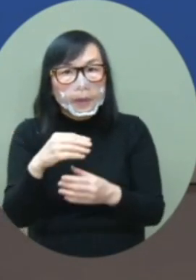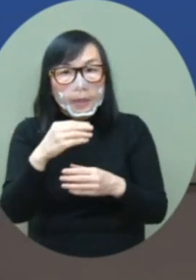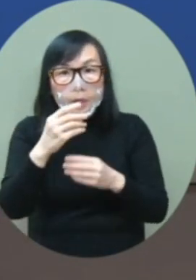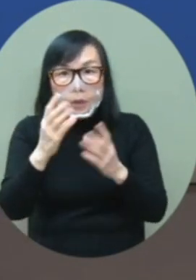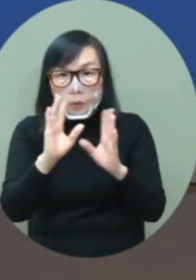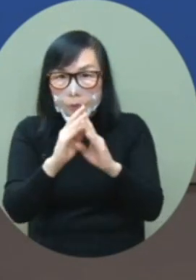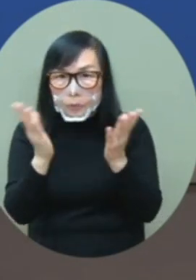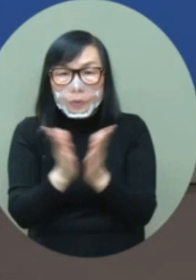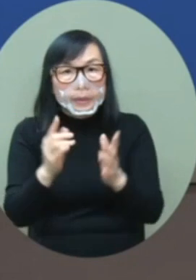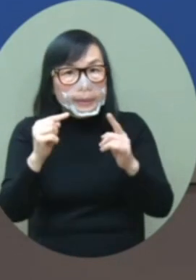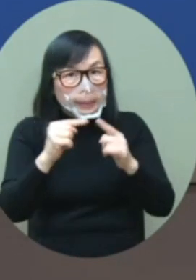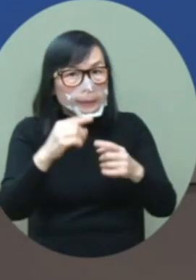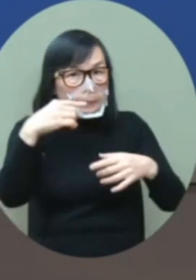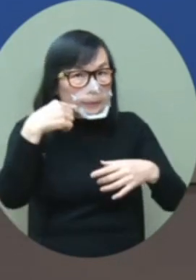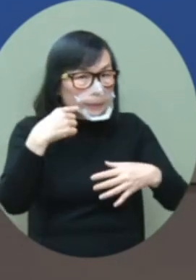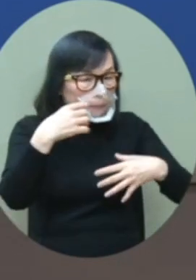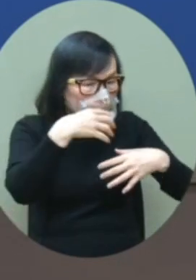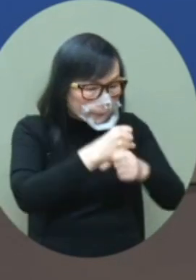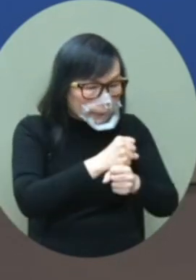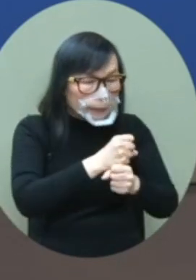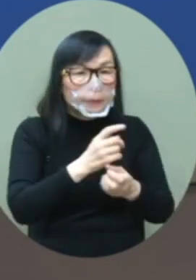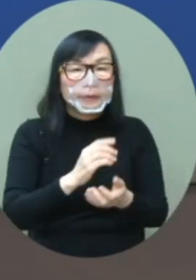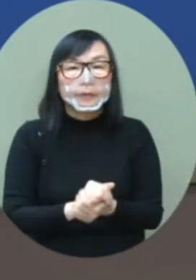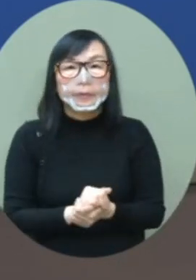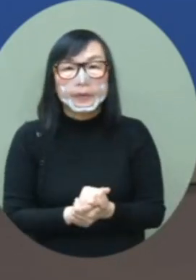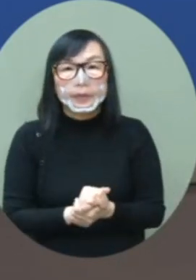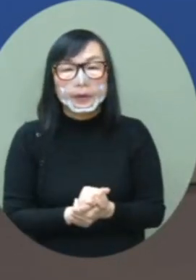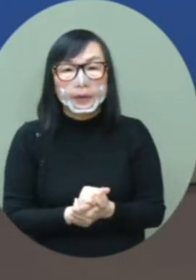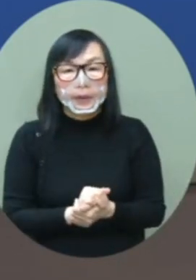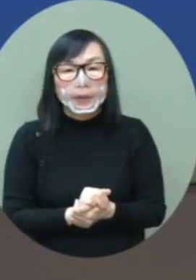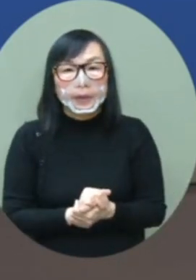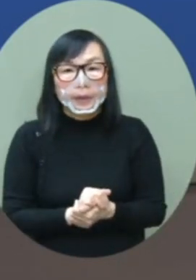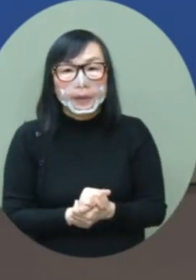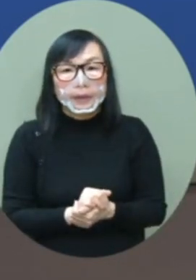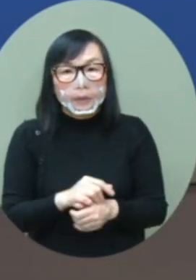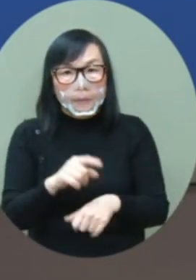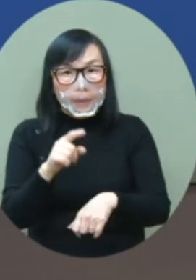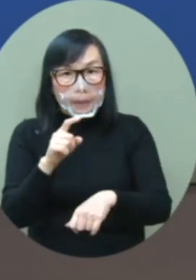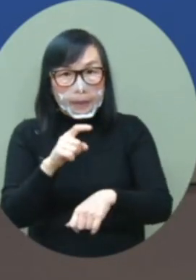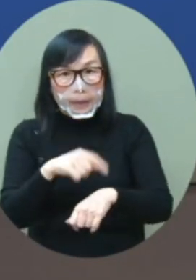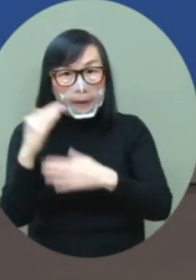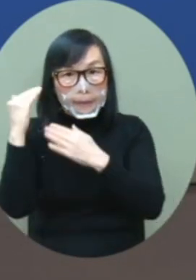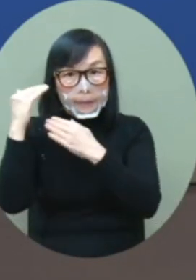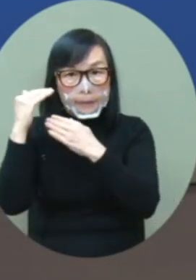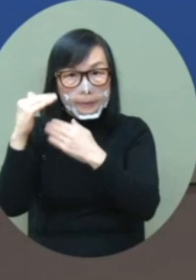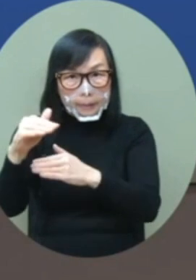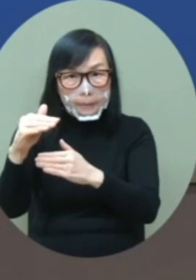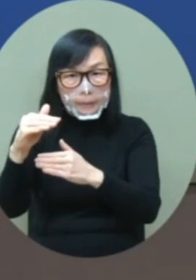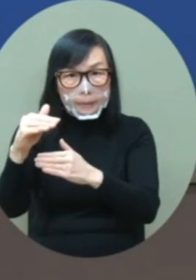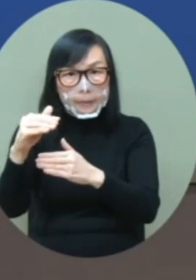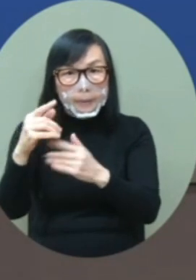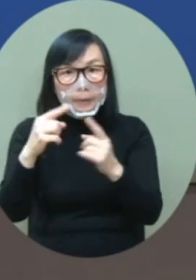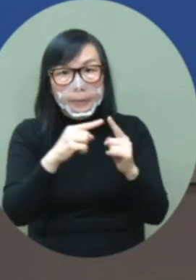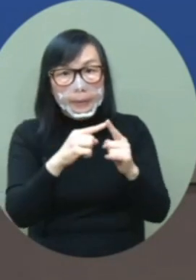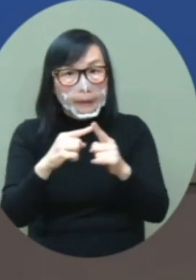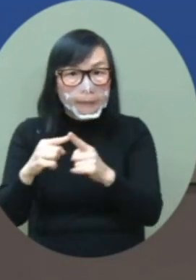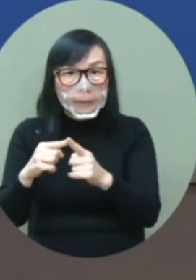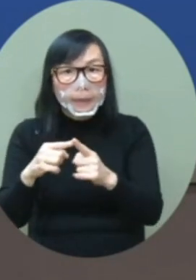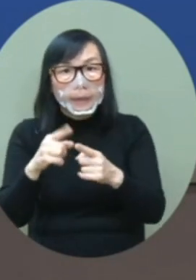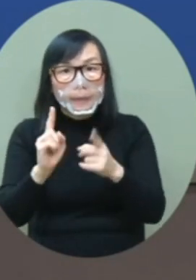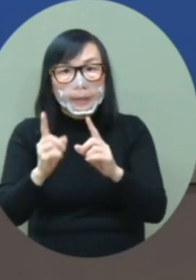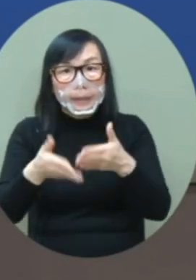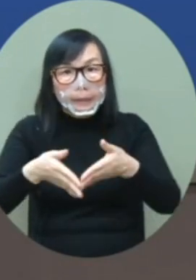民嘅檢測，同時間咧亦都係限制居民甚至企